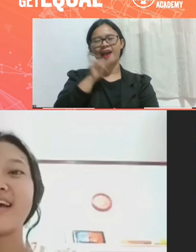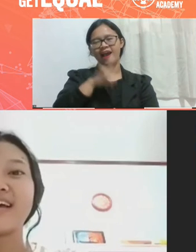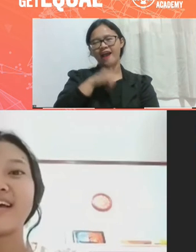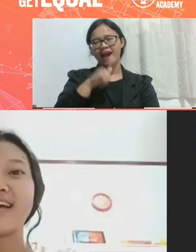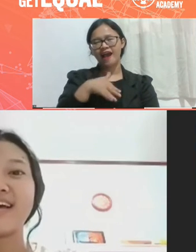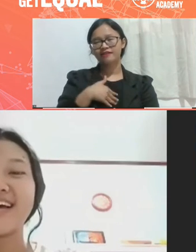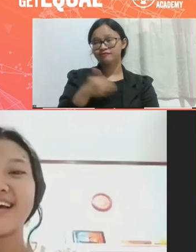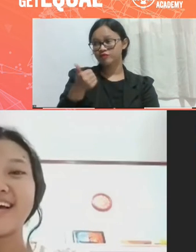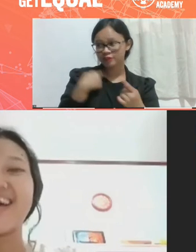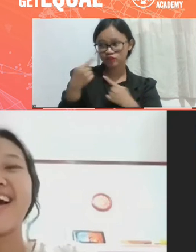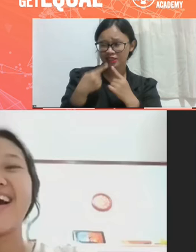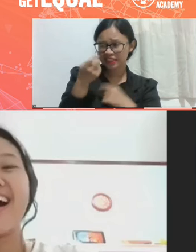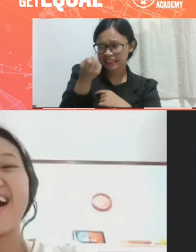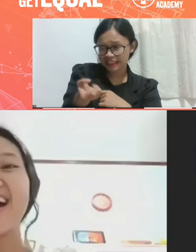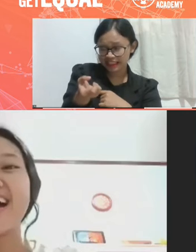Cerita dong.